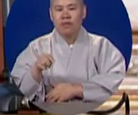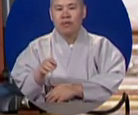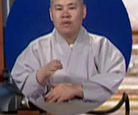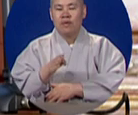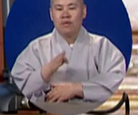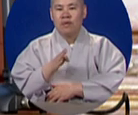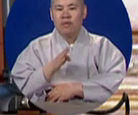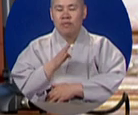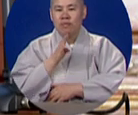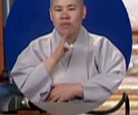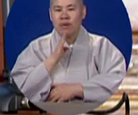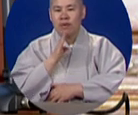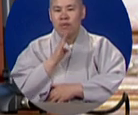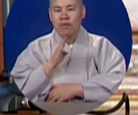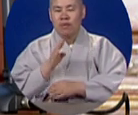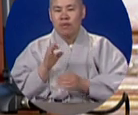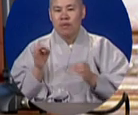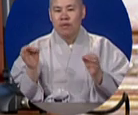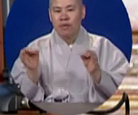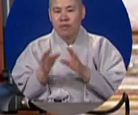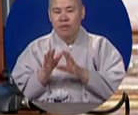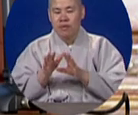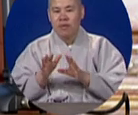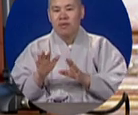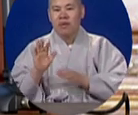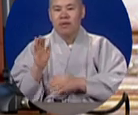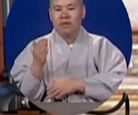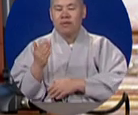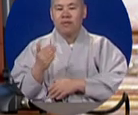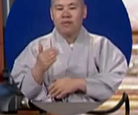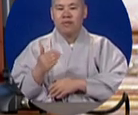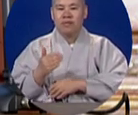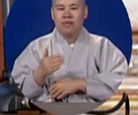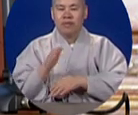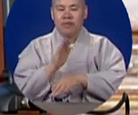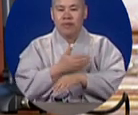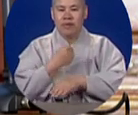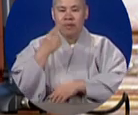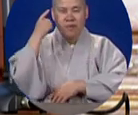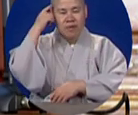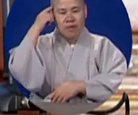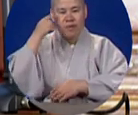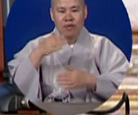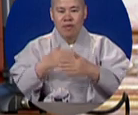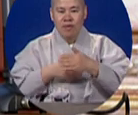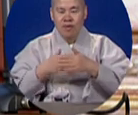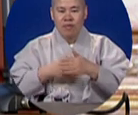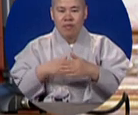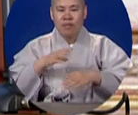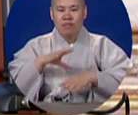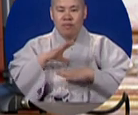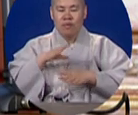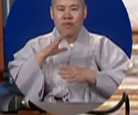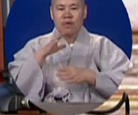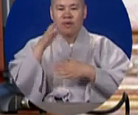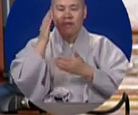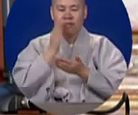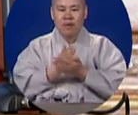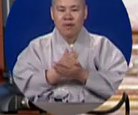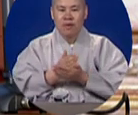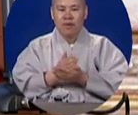곧즉자 없을 묻자 이 망상 두려워하지 말아요 아 이 망상이 낫구나 바로 알면